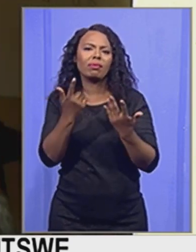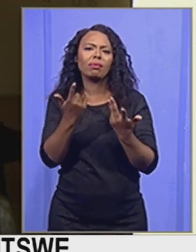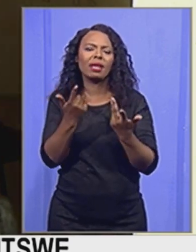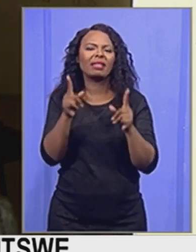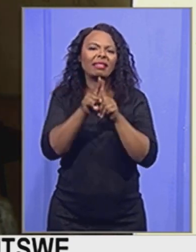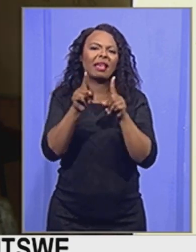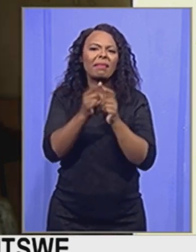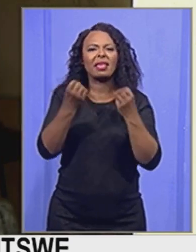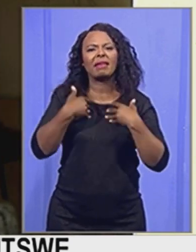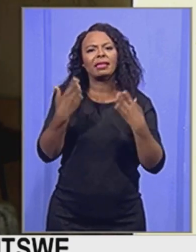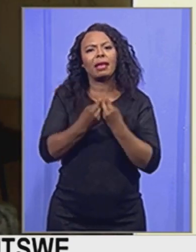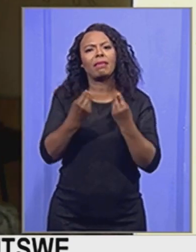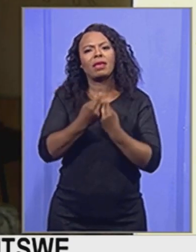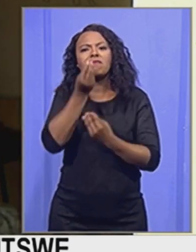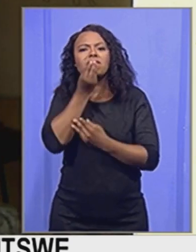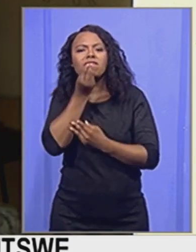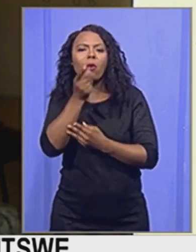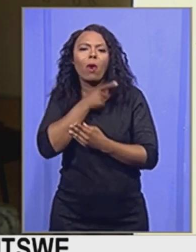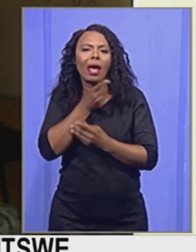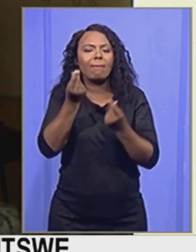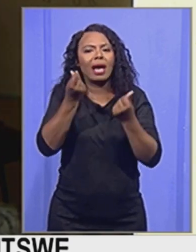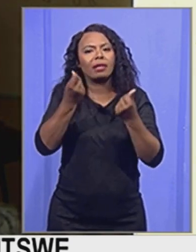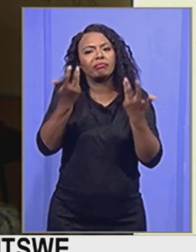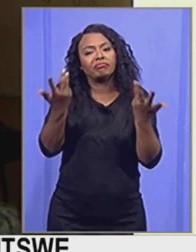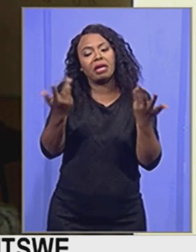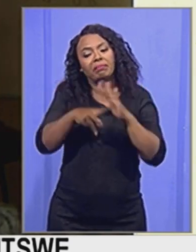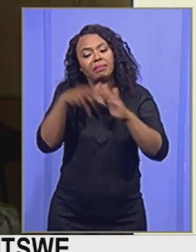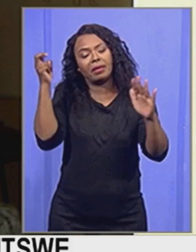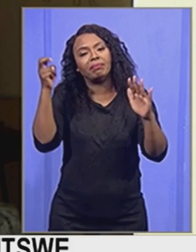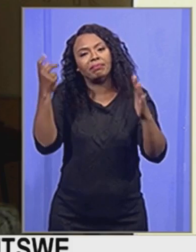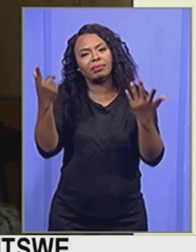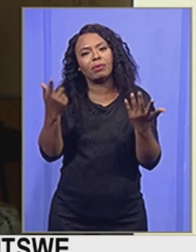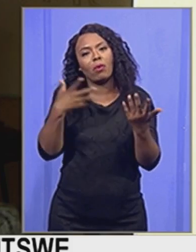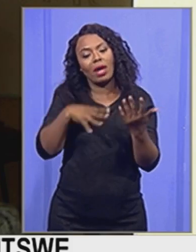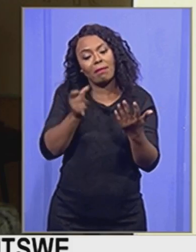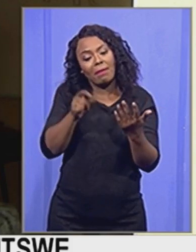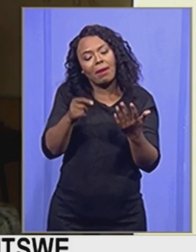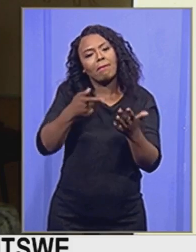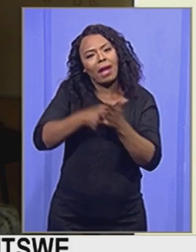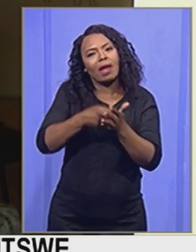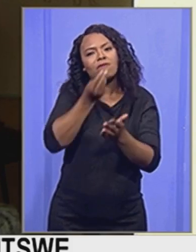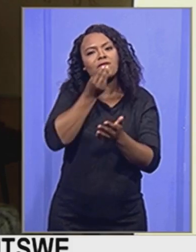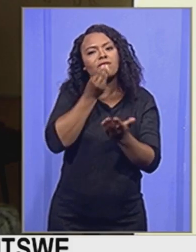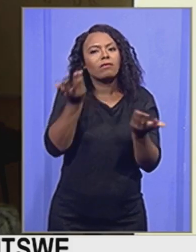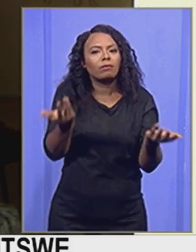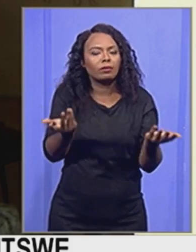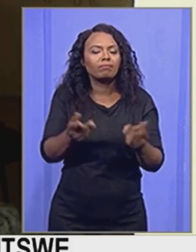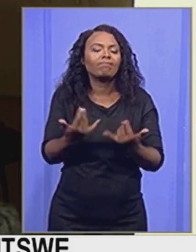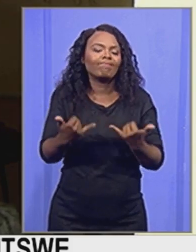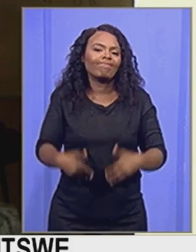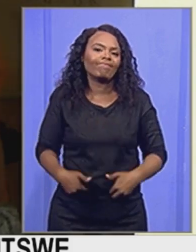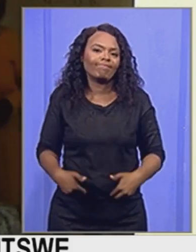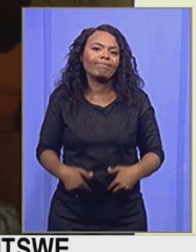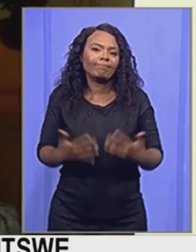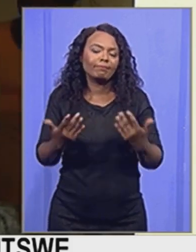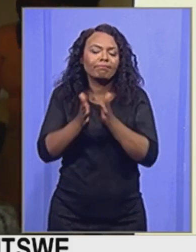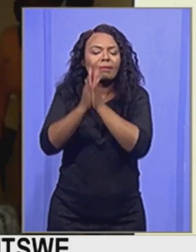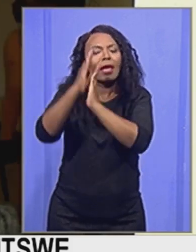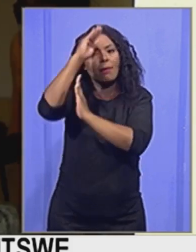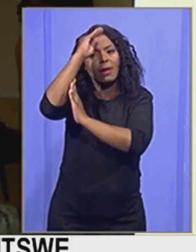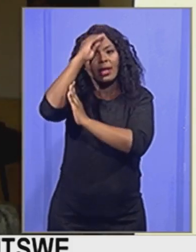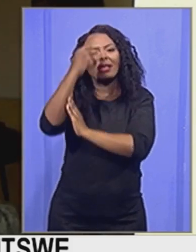neela ka diphuthelana tša dijo ka ge ba lobile masheleng ka moka ao ba a bolokilego ngwaga ka moka. Ba ipiletša gape le go maphodisa gore ba